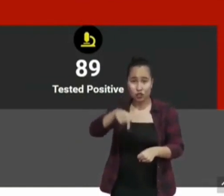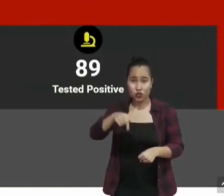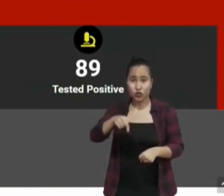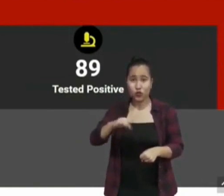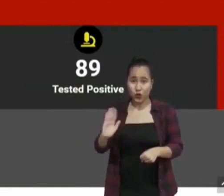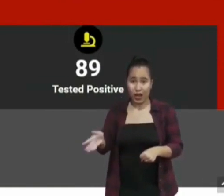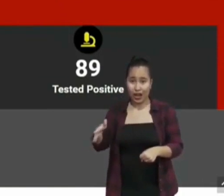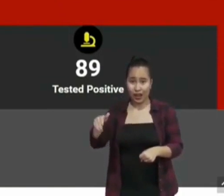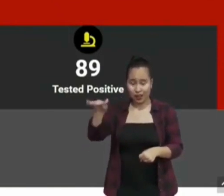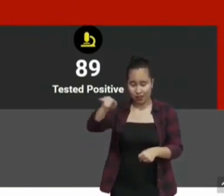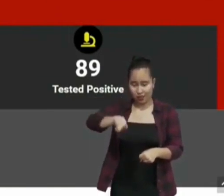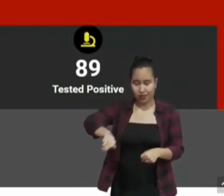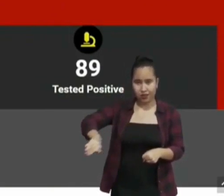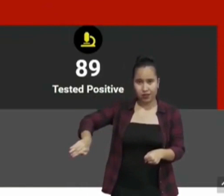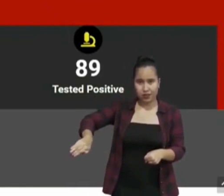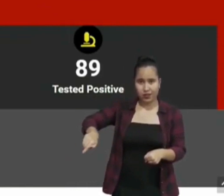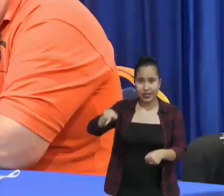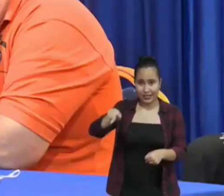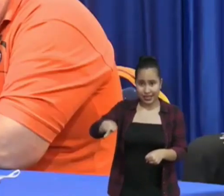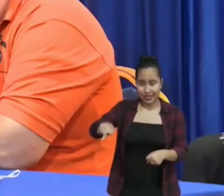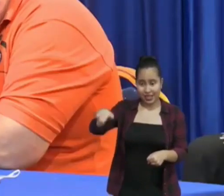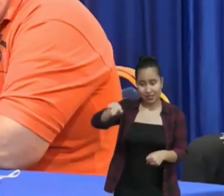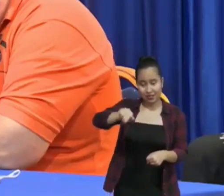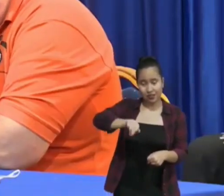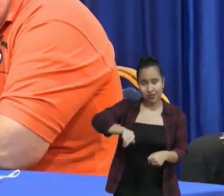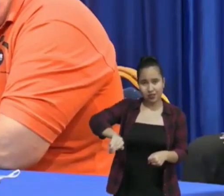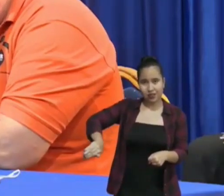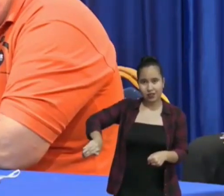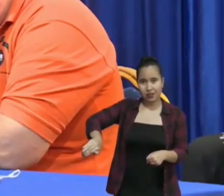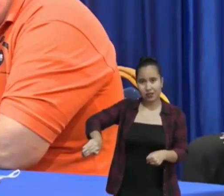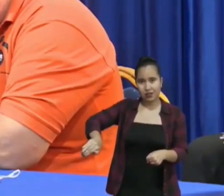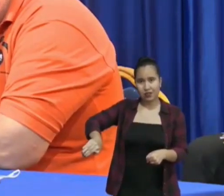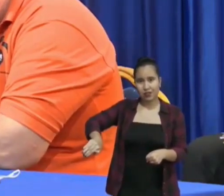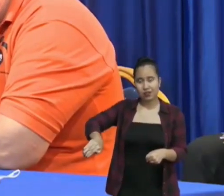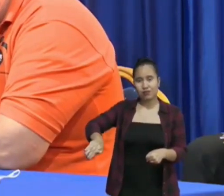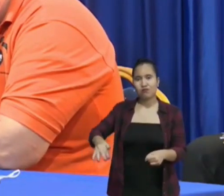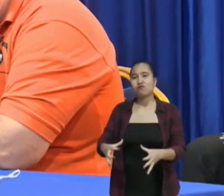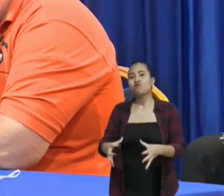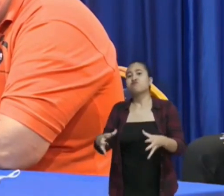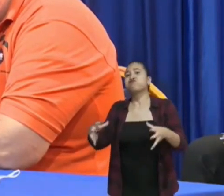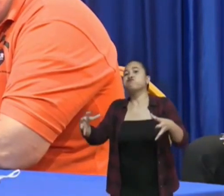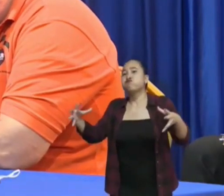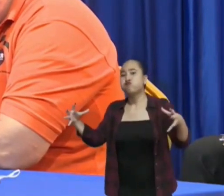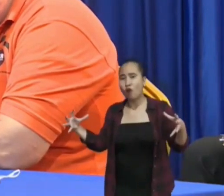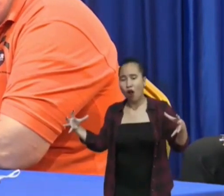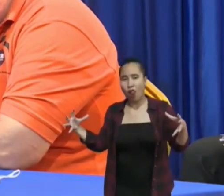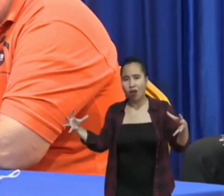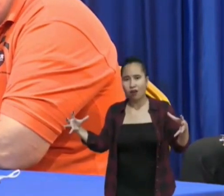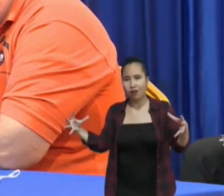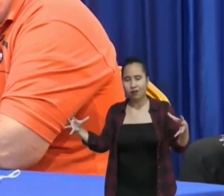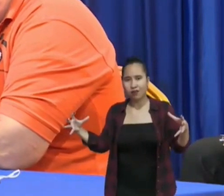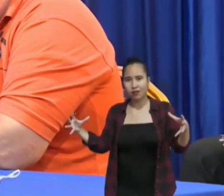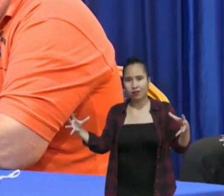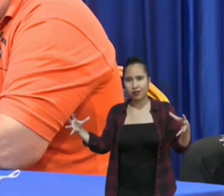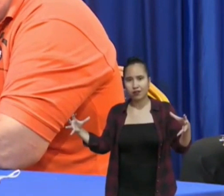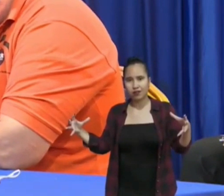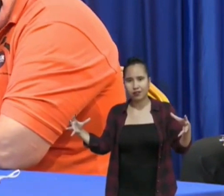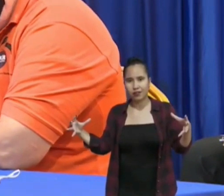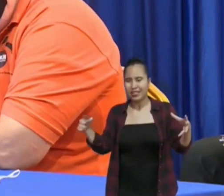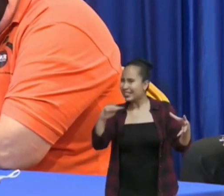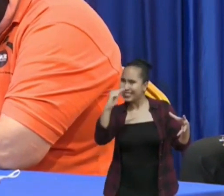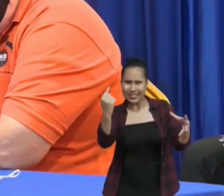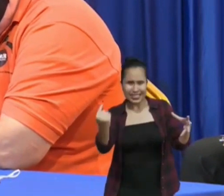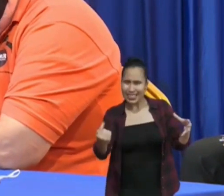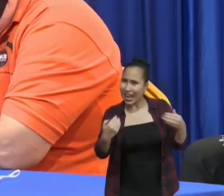quarantaineruimtes, dat deze quarantaineruimtes overvol zullen raken. Niet alleen met mensen waarvan we